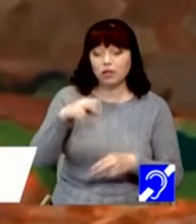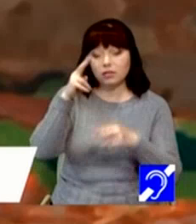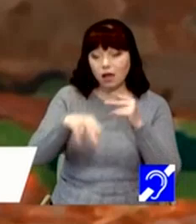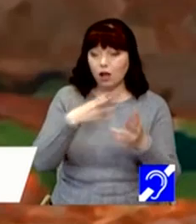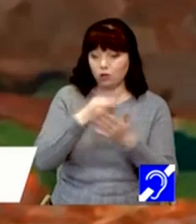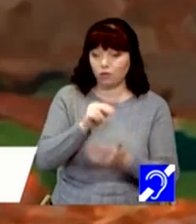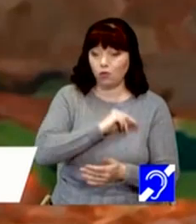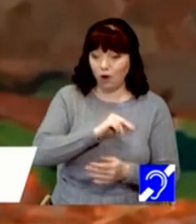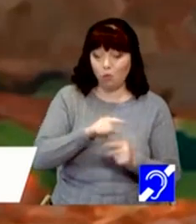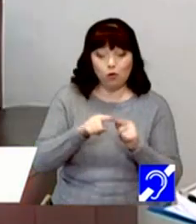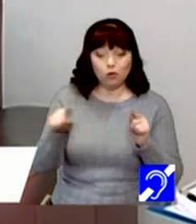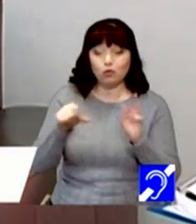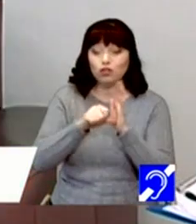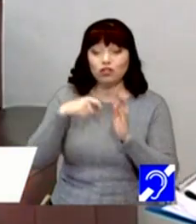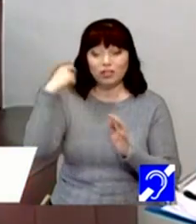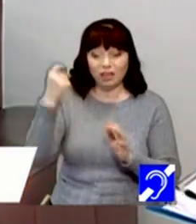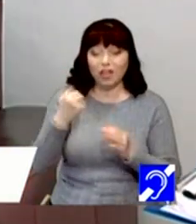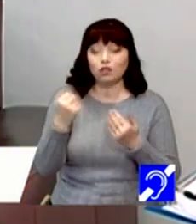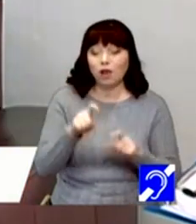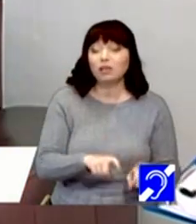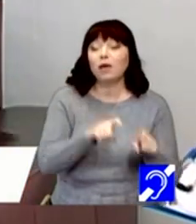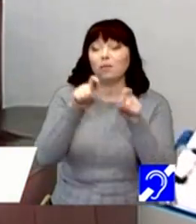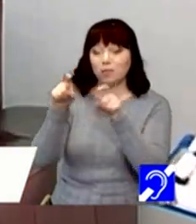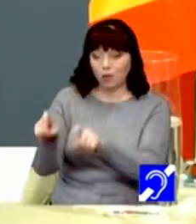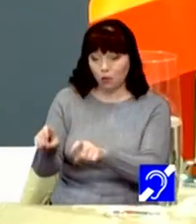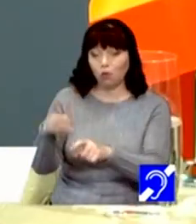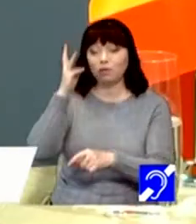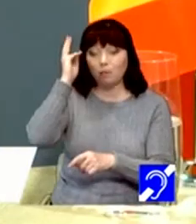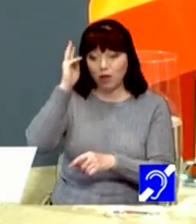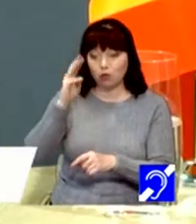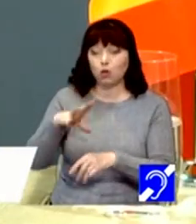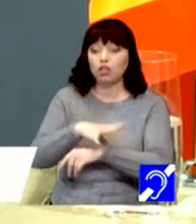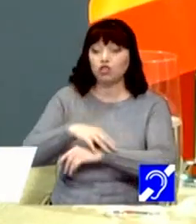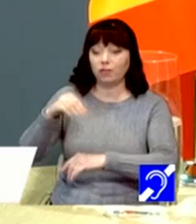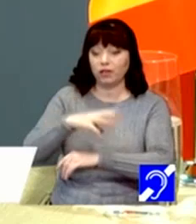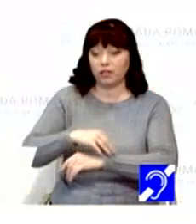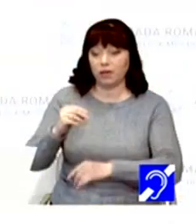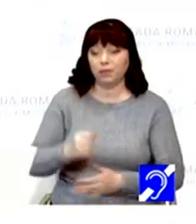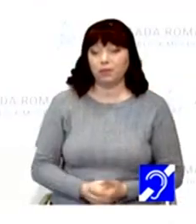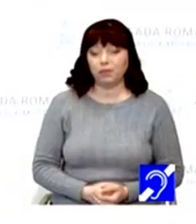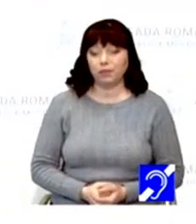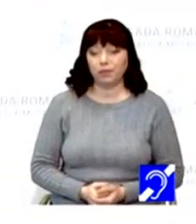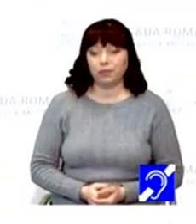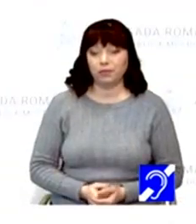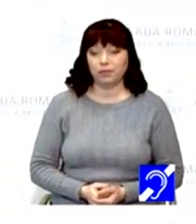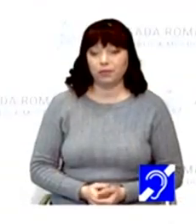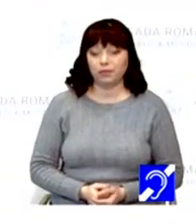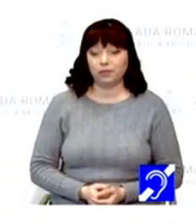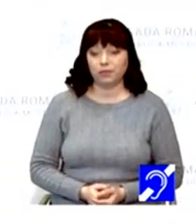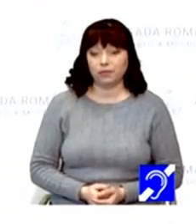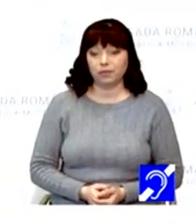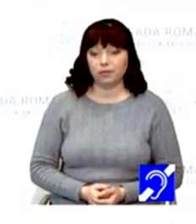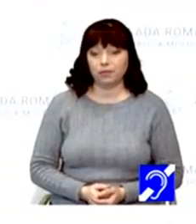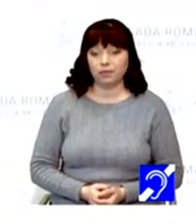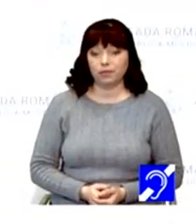de șase ani El își va continua misiunea diplomatică în Suedia psihice peste